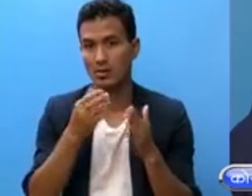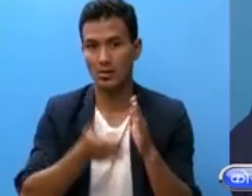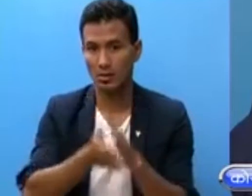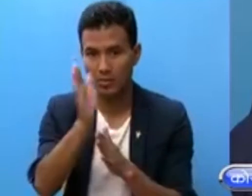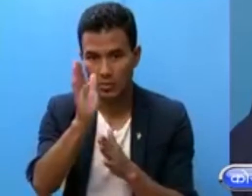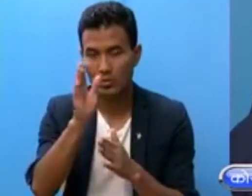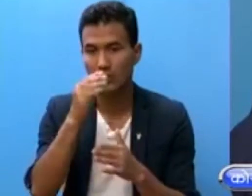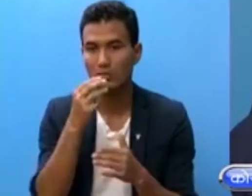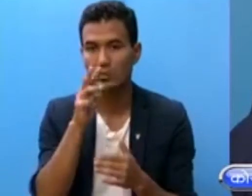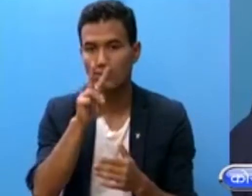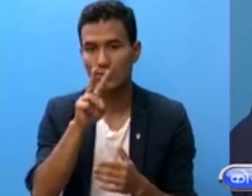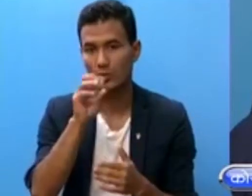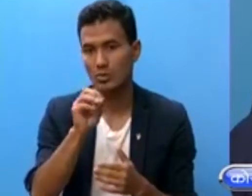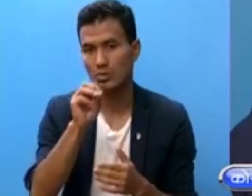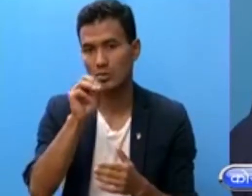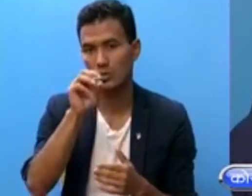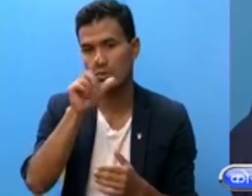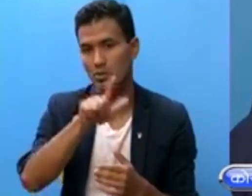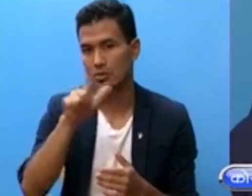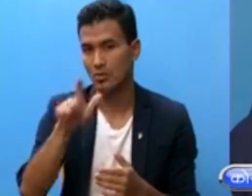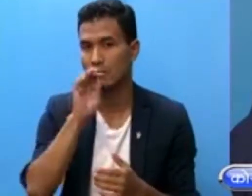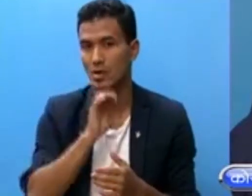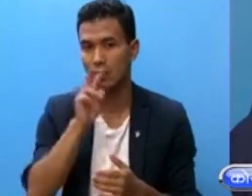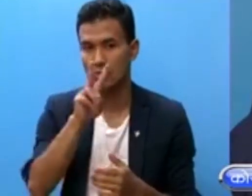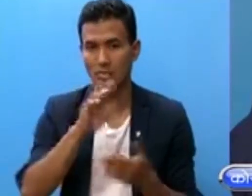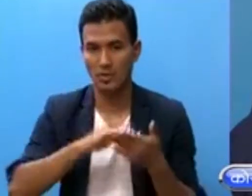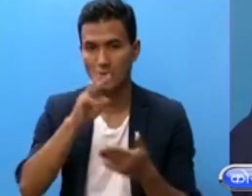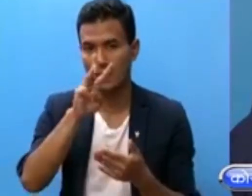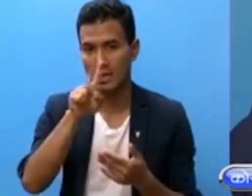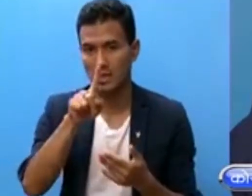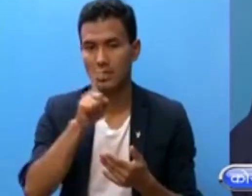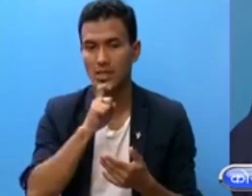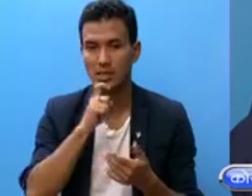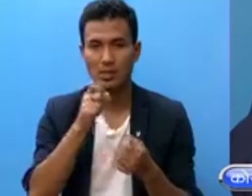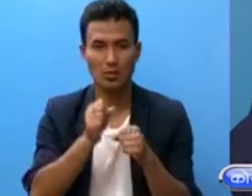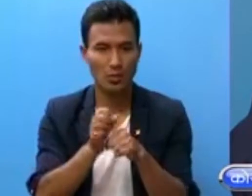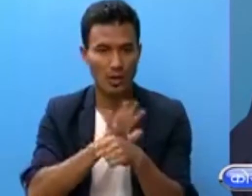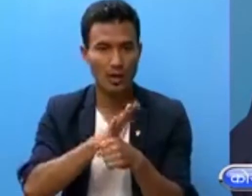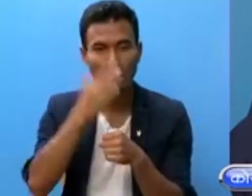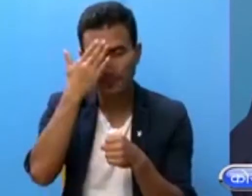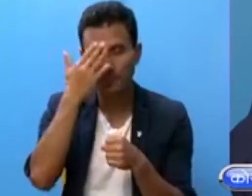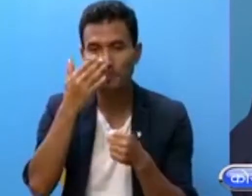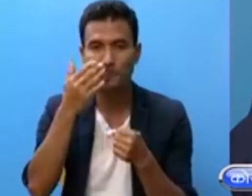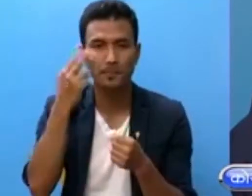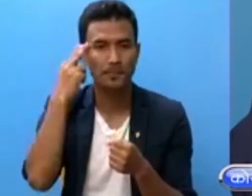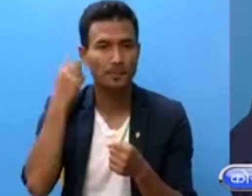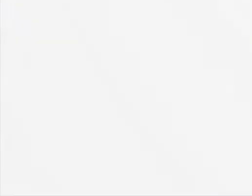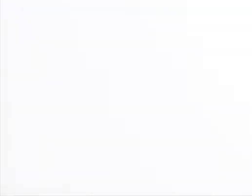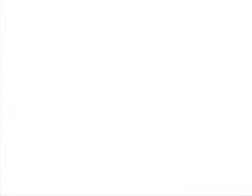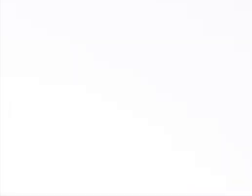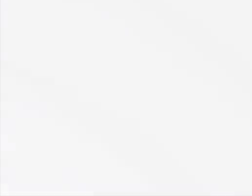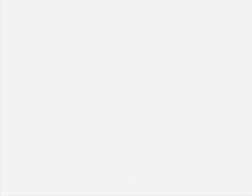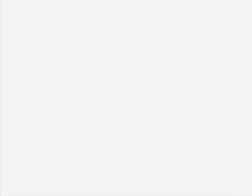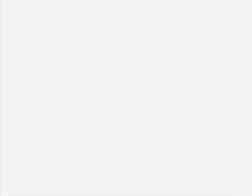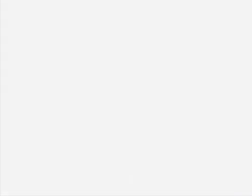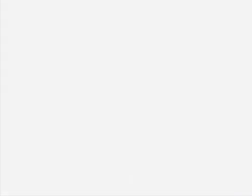1,186 जना संक्रमित उपचारपछि निको भएर घर फर्किएका छन्। पछिल्लो 24 घण्टामा 19 जना डिस्चार्ज भएका छन्।